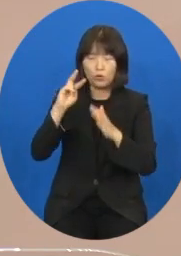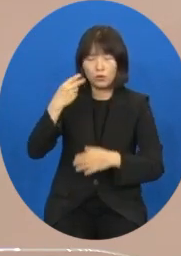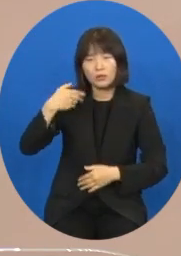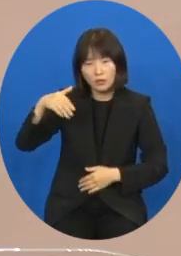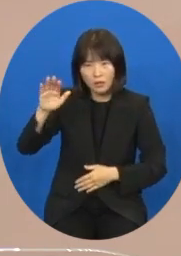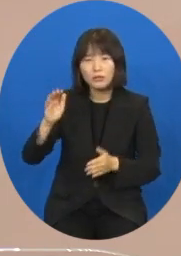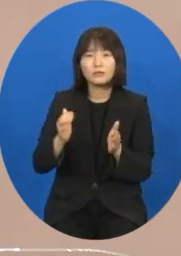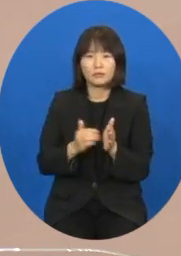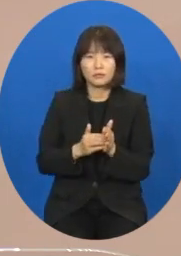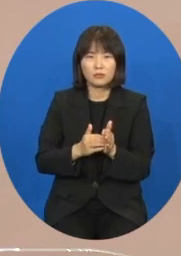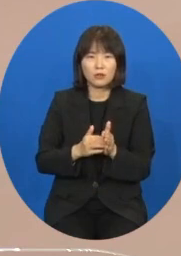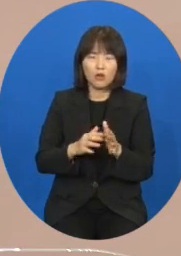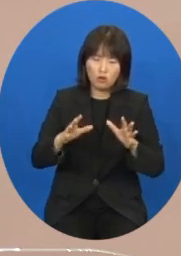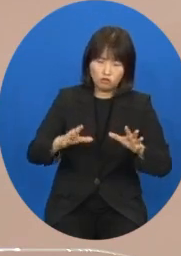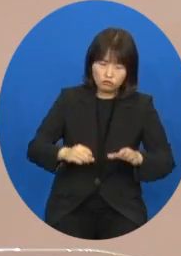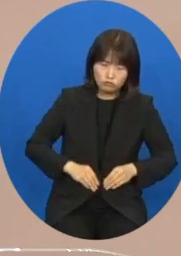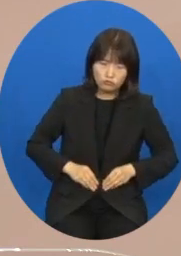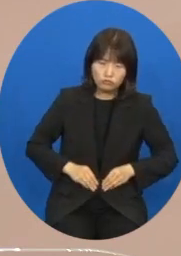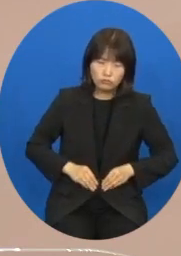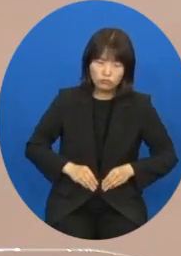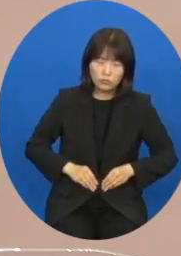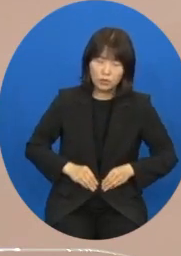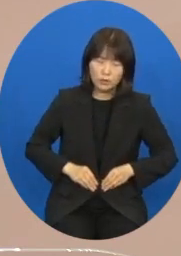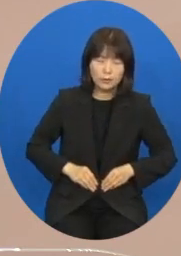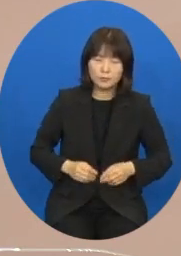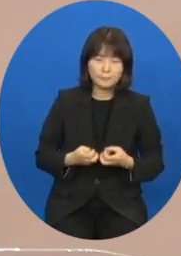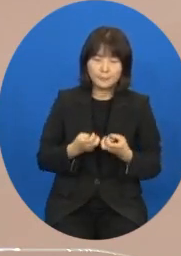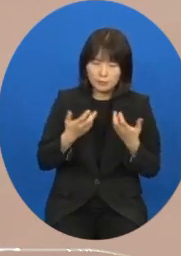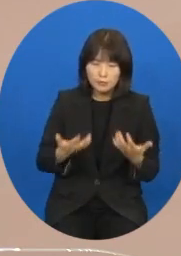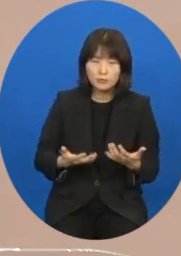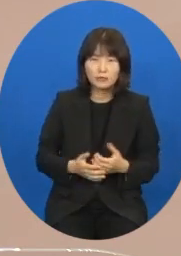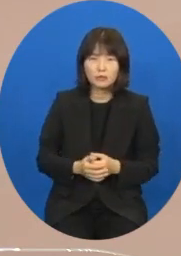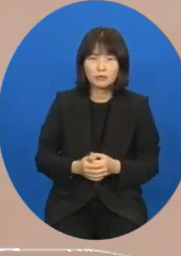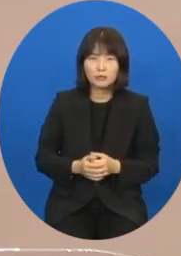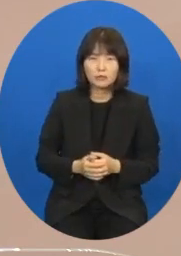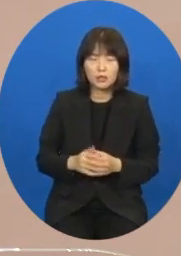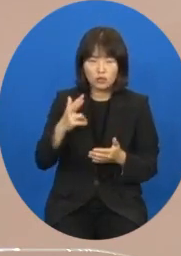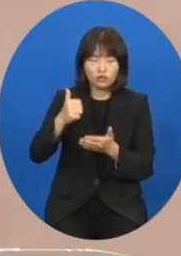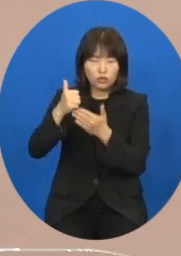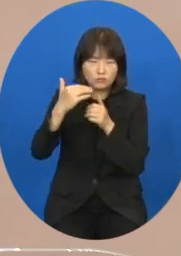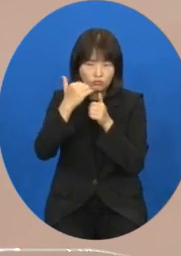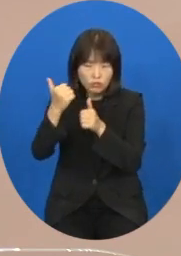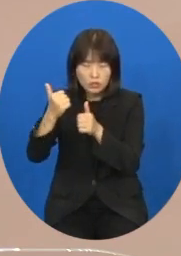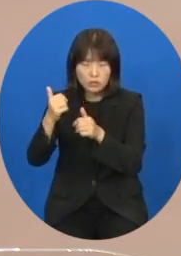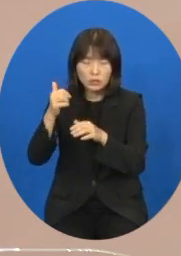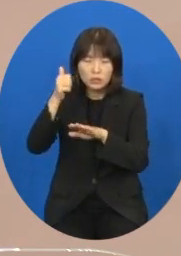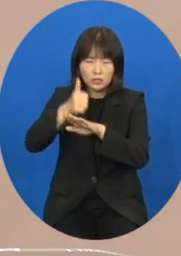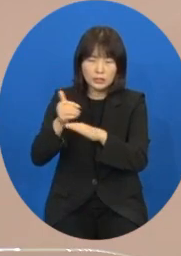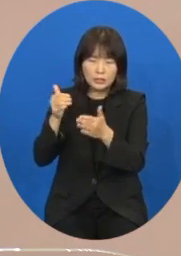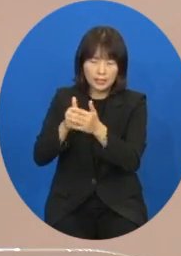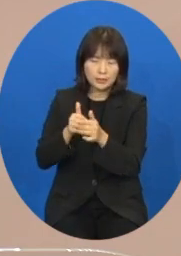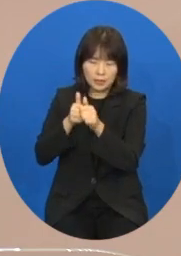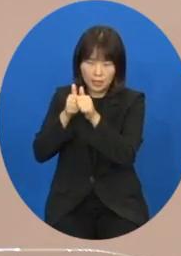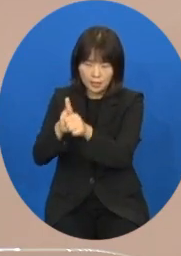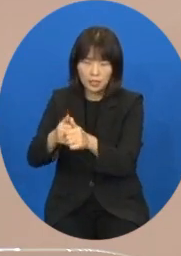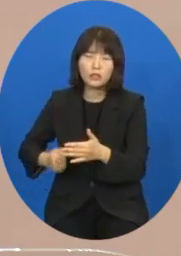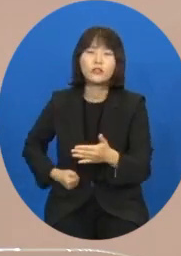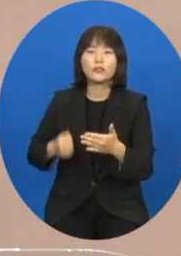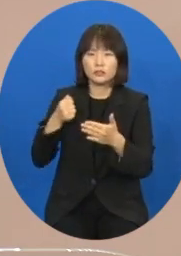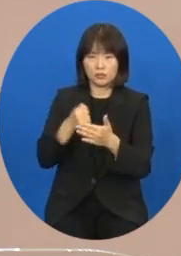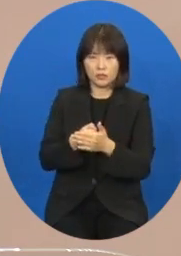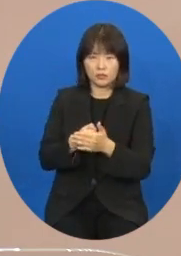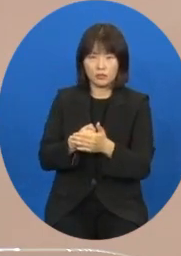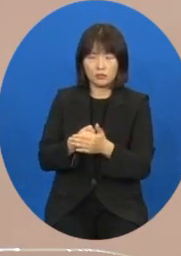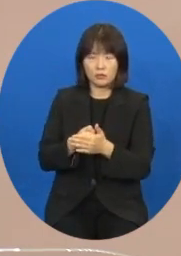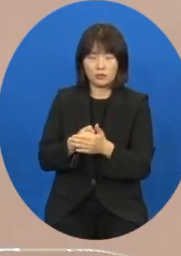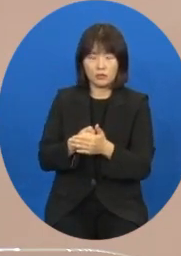굶으면 굶고 죽으면 죽는다. 주의 부르심의 길을 끝까지 가자. 그렇게 결단하신 거죠.